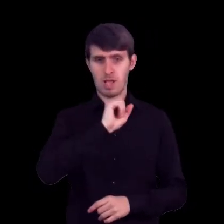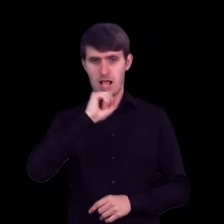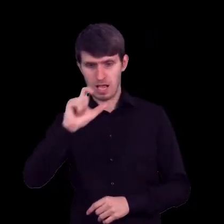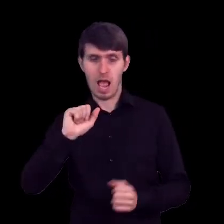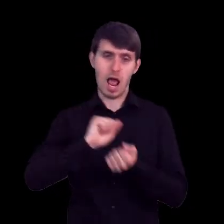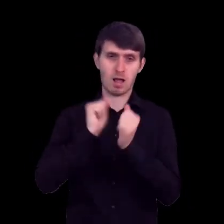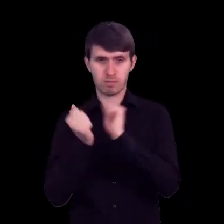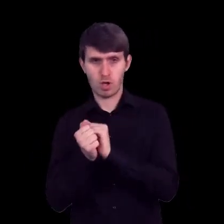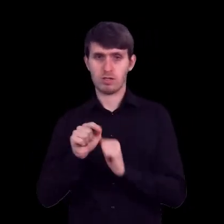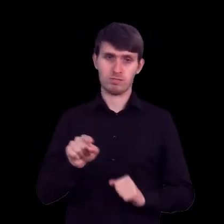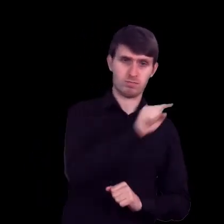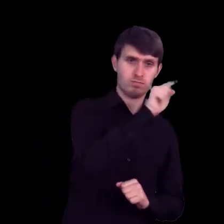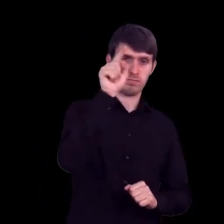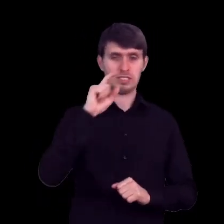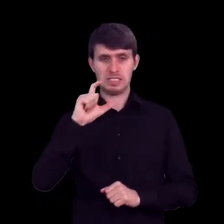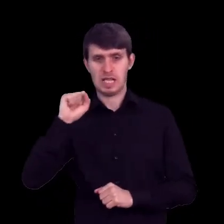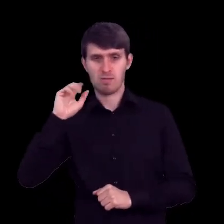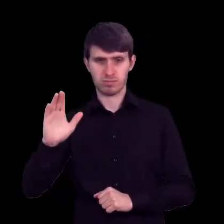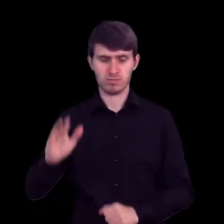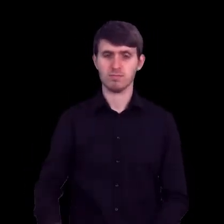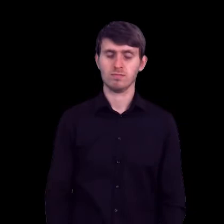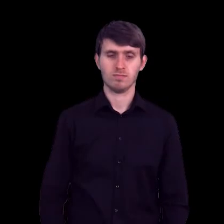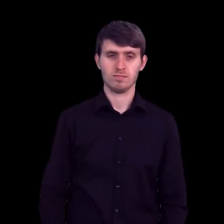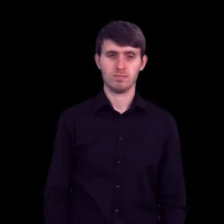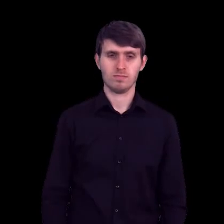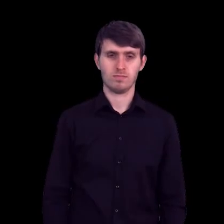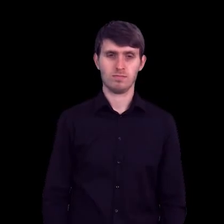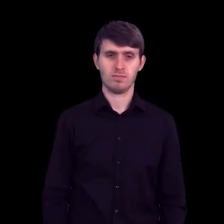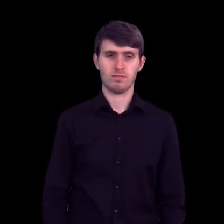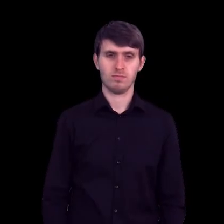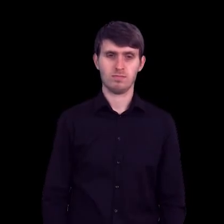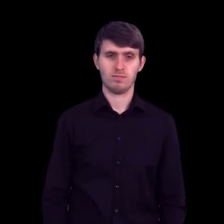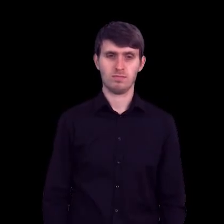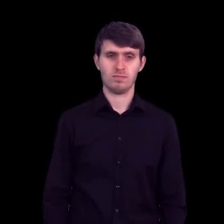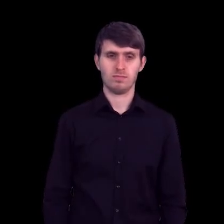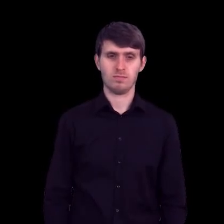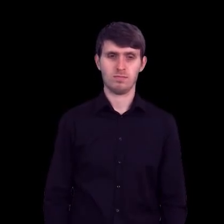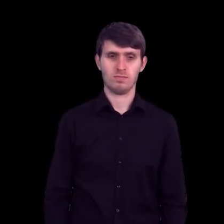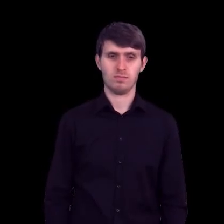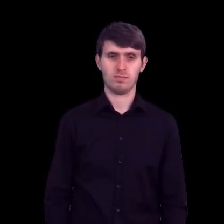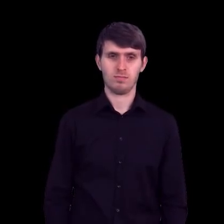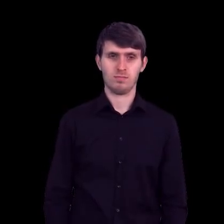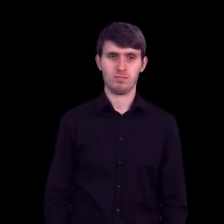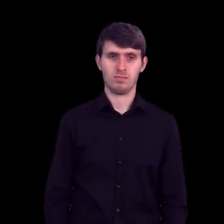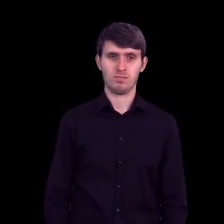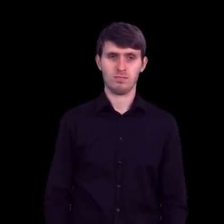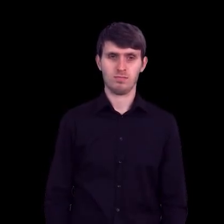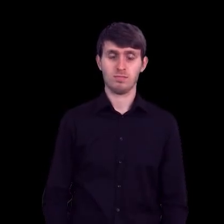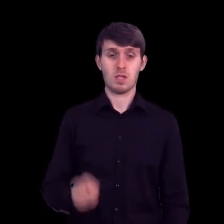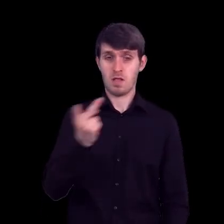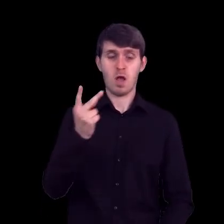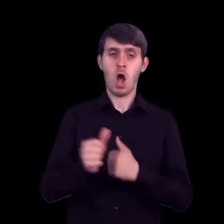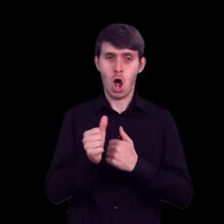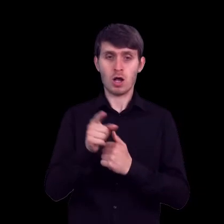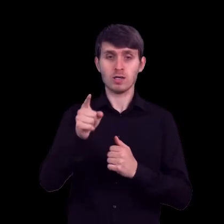kąt CAB. Albo kąt CAB. Oba przykłady opisują ten kąt, a także